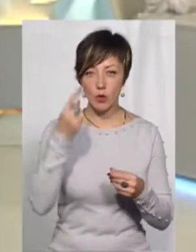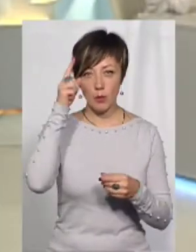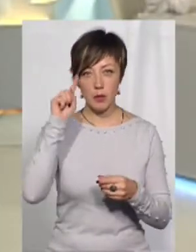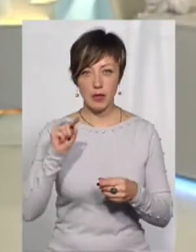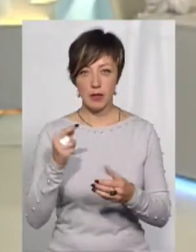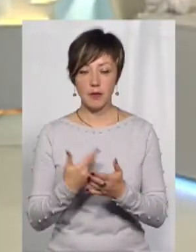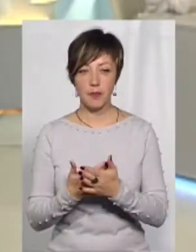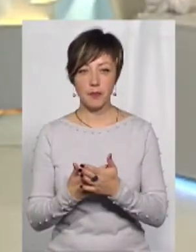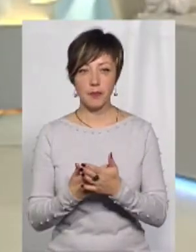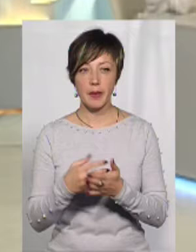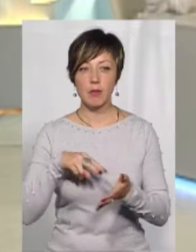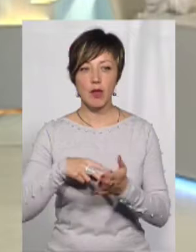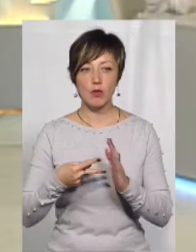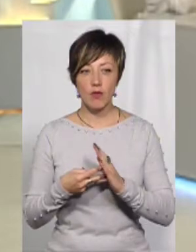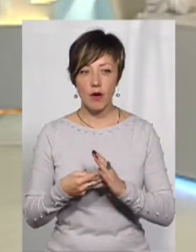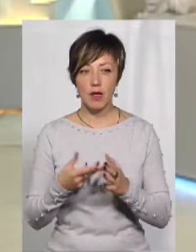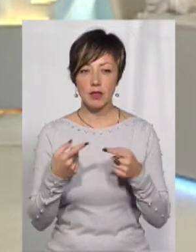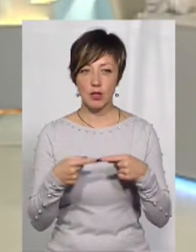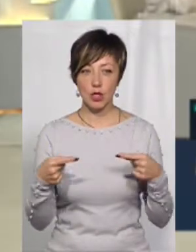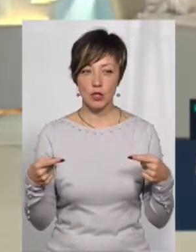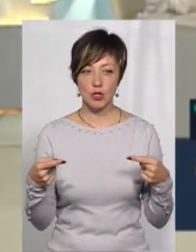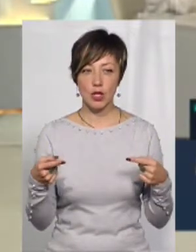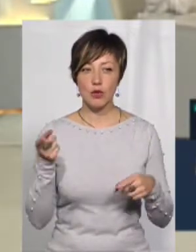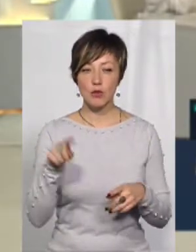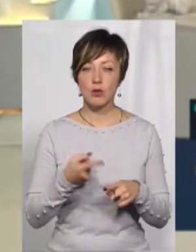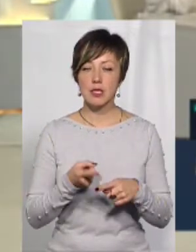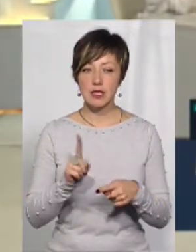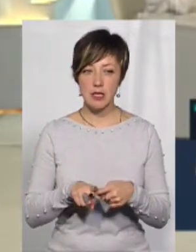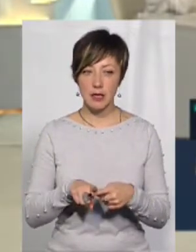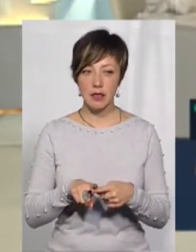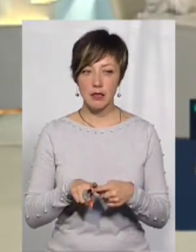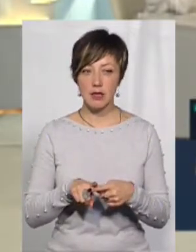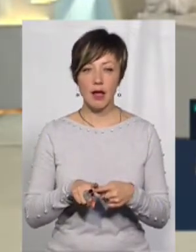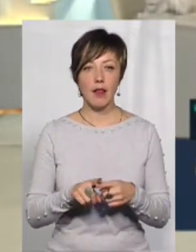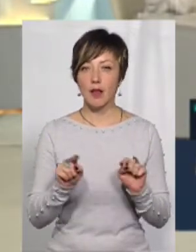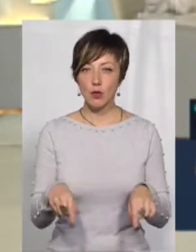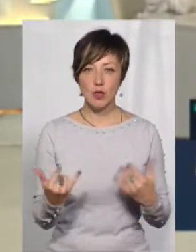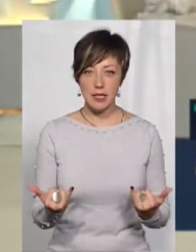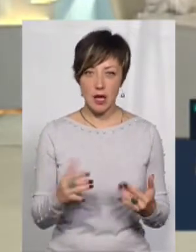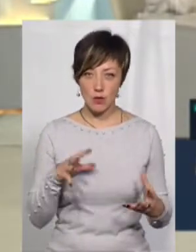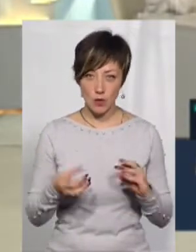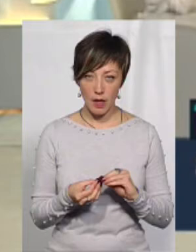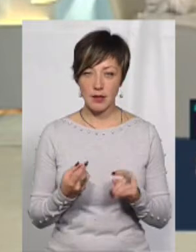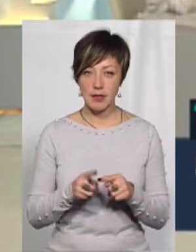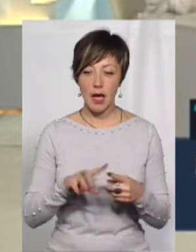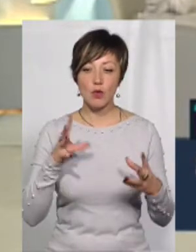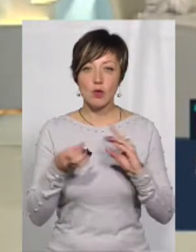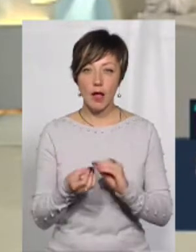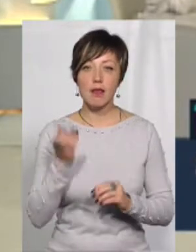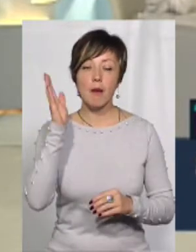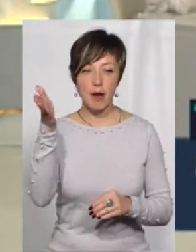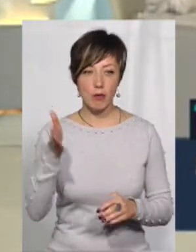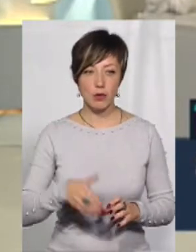будуть вміти планувати якісь речі. Тому це якби не тут і зараз результат, а це результат